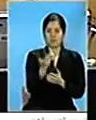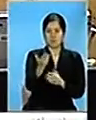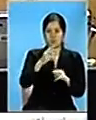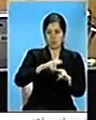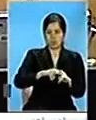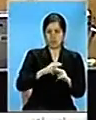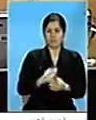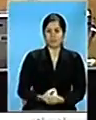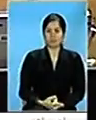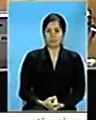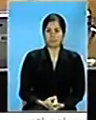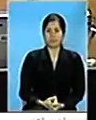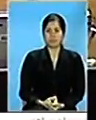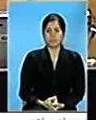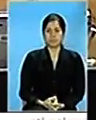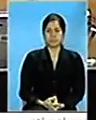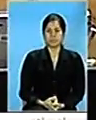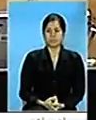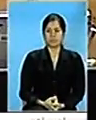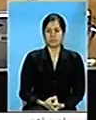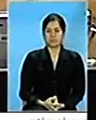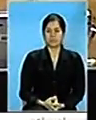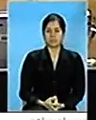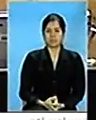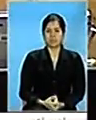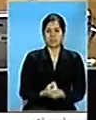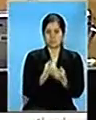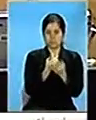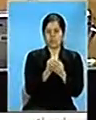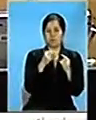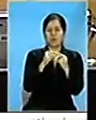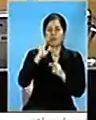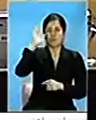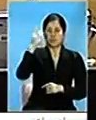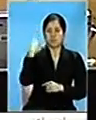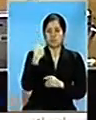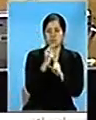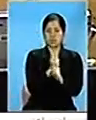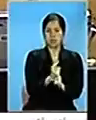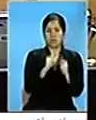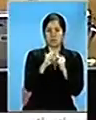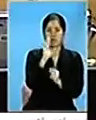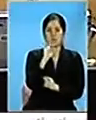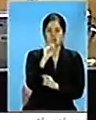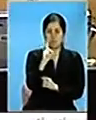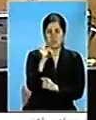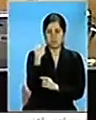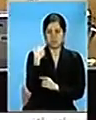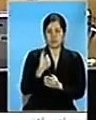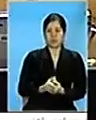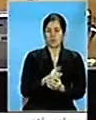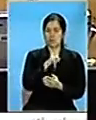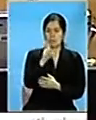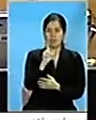ใช้ท่านประท้วงตามข้อ61ผมฟังท่านอยู่ให้ผมไม่ใช่ใช้แต่ท่านไม่ได้ไปถ